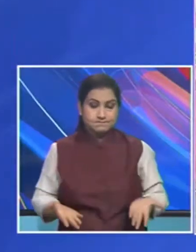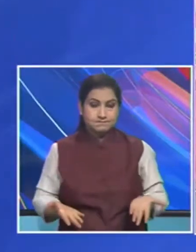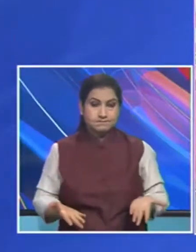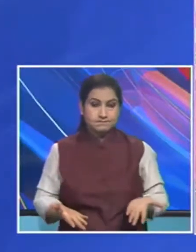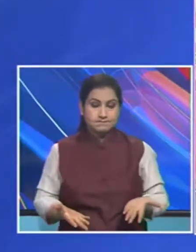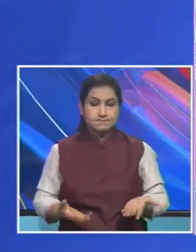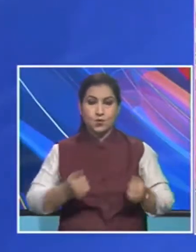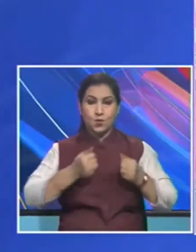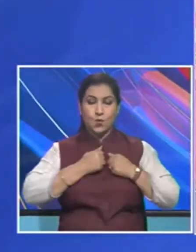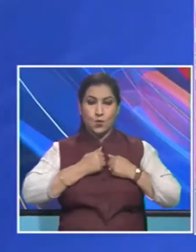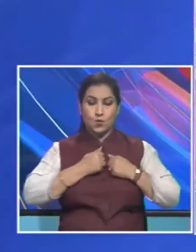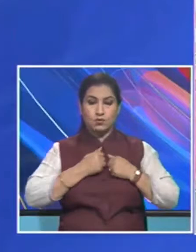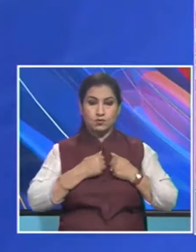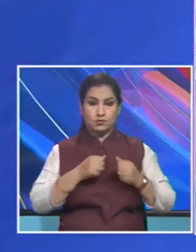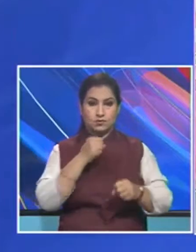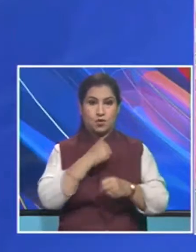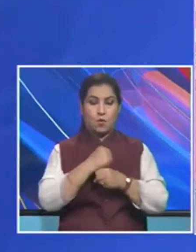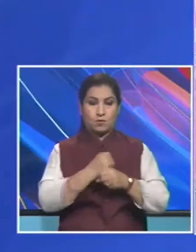संवैधानिक प्रमुख होते हैं,